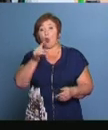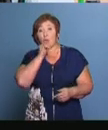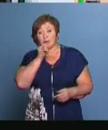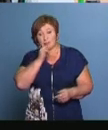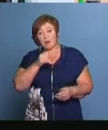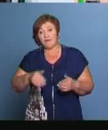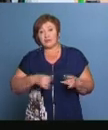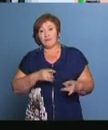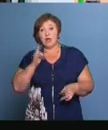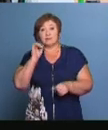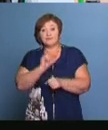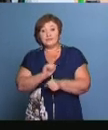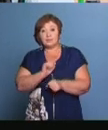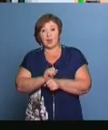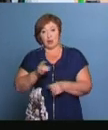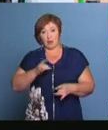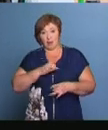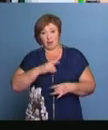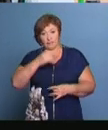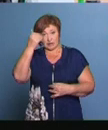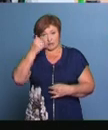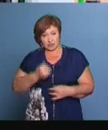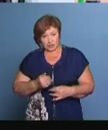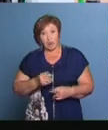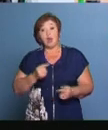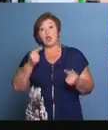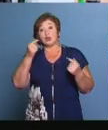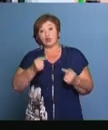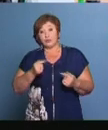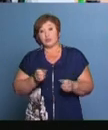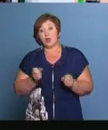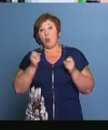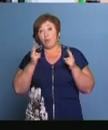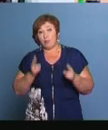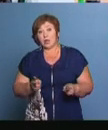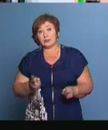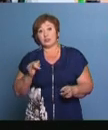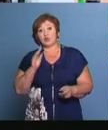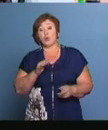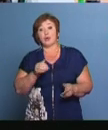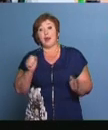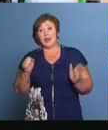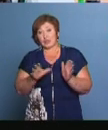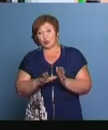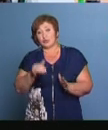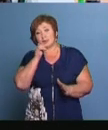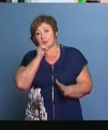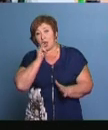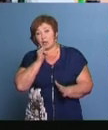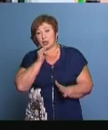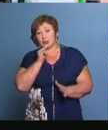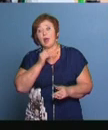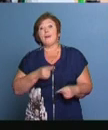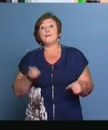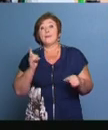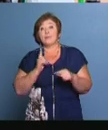нервной системы и поражение почек. Ну, соответственно, это опасно, когда человек употребляет электронную сигарету. Плюс к